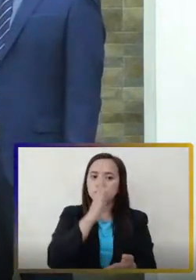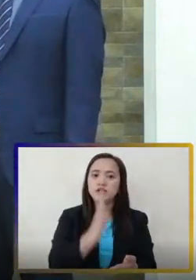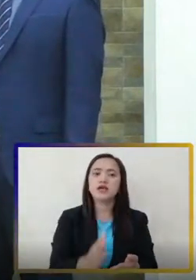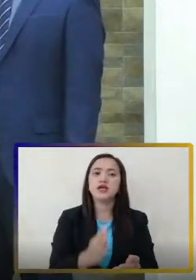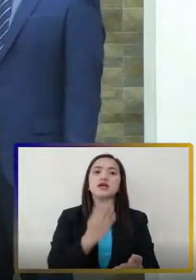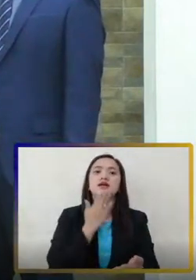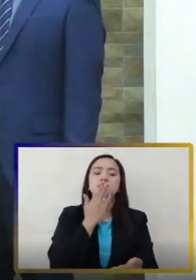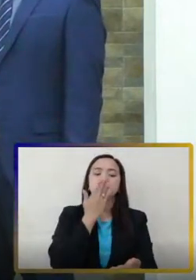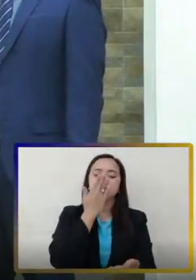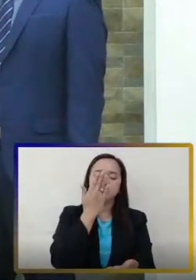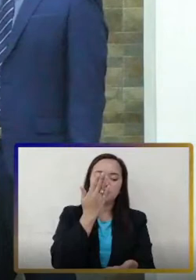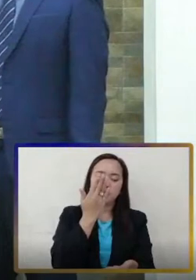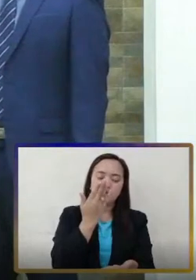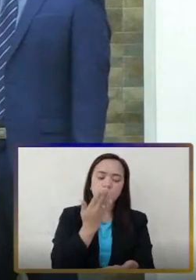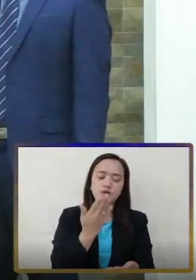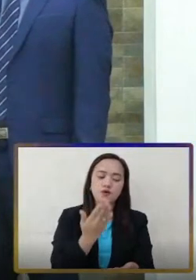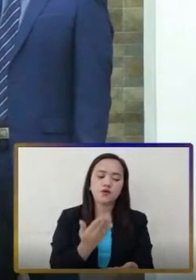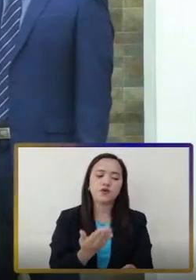mabuti ang